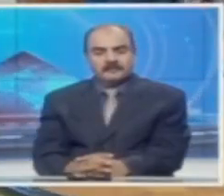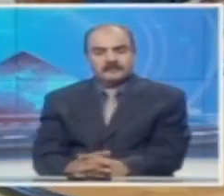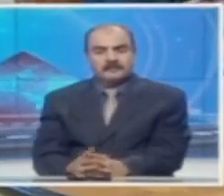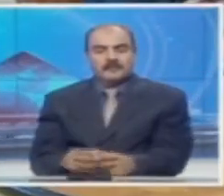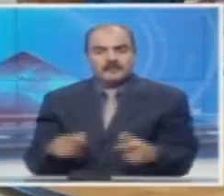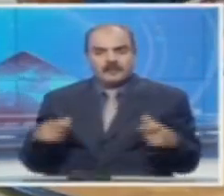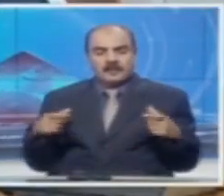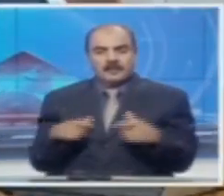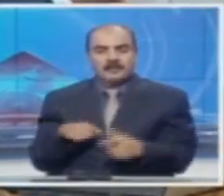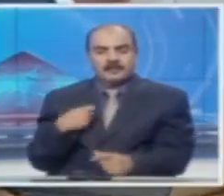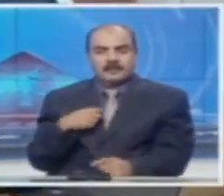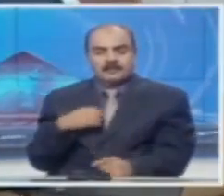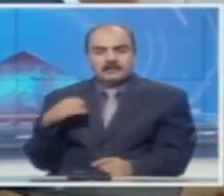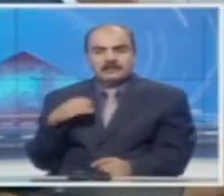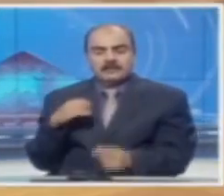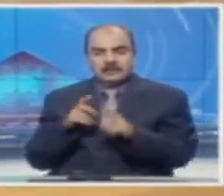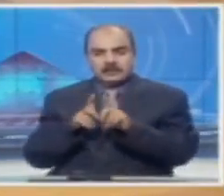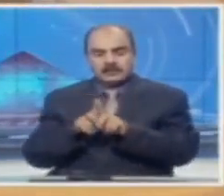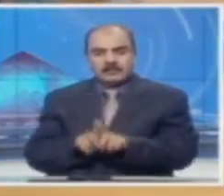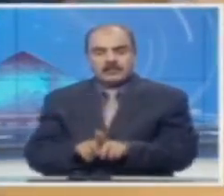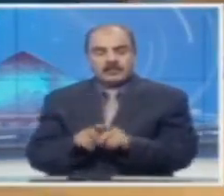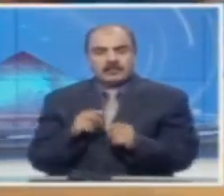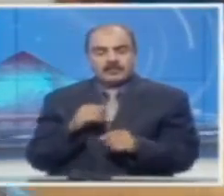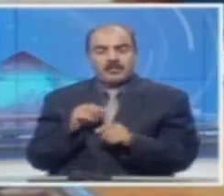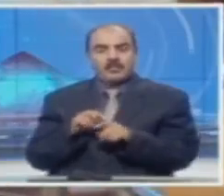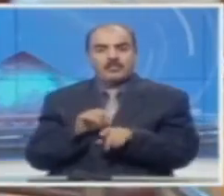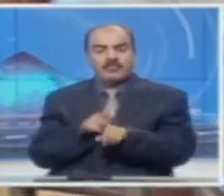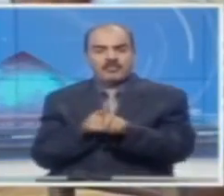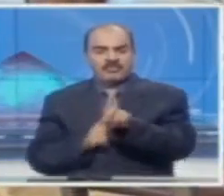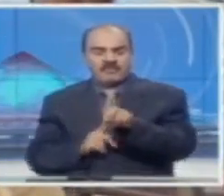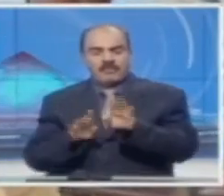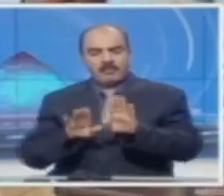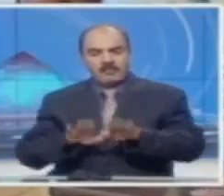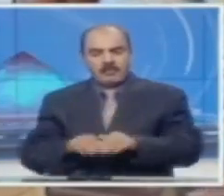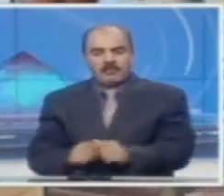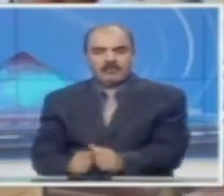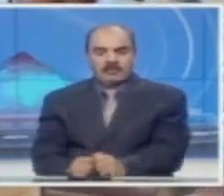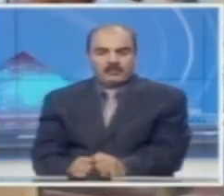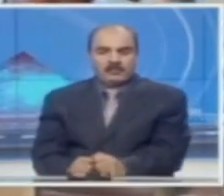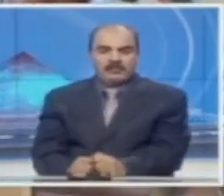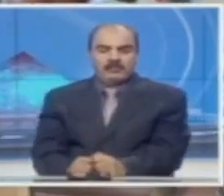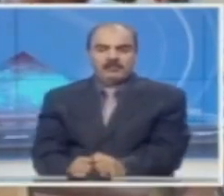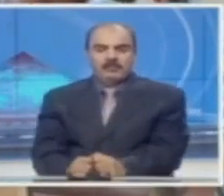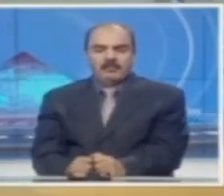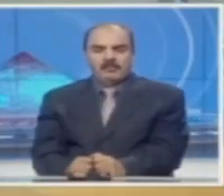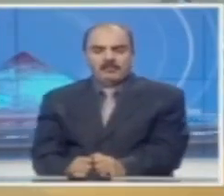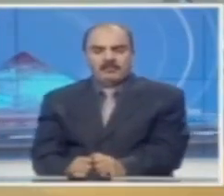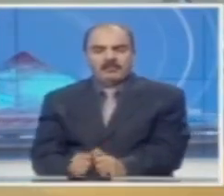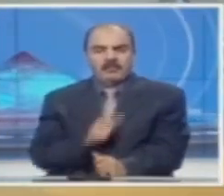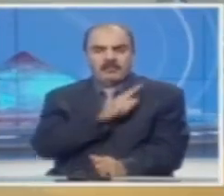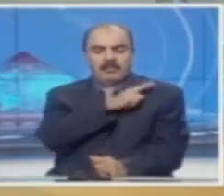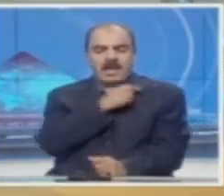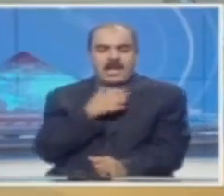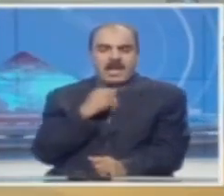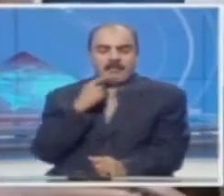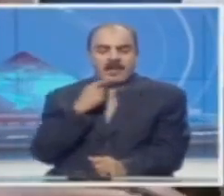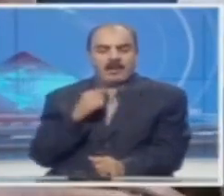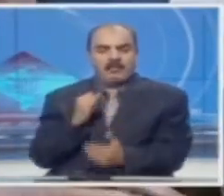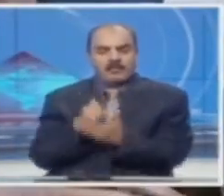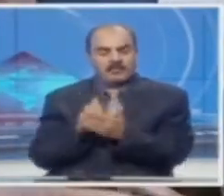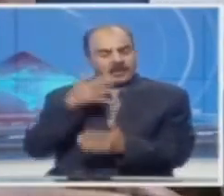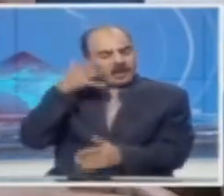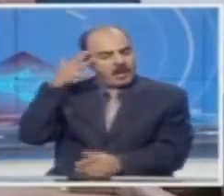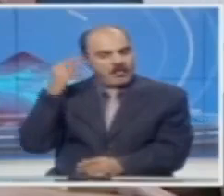اجتمع السيد الرئيس عبد الفتاح السيسي مع الدكتور مصطفى مدبولي رئيس مجلس الوزراء واللواء امير سيد احمد مستشار